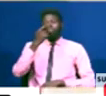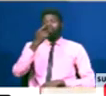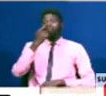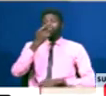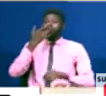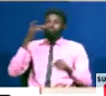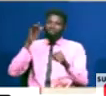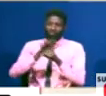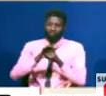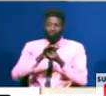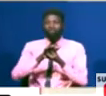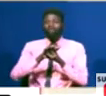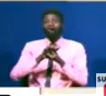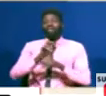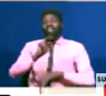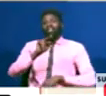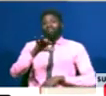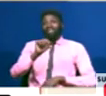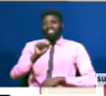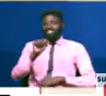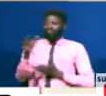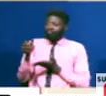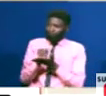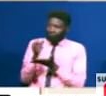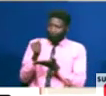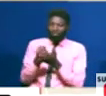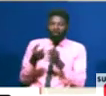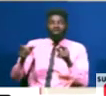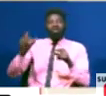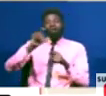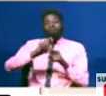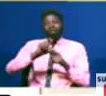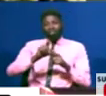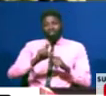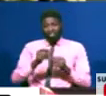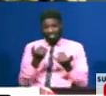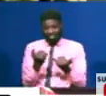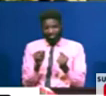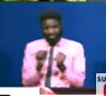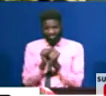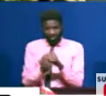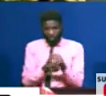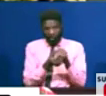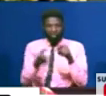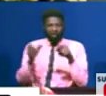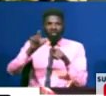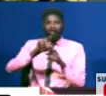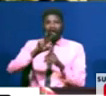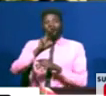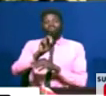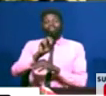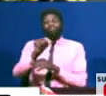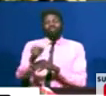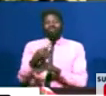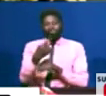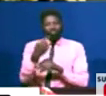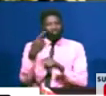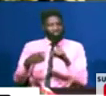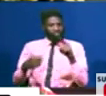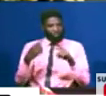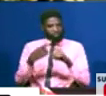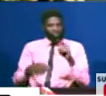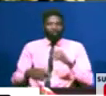vijana wanaojiunga na shirika hilo kutoka 10,000 hadi 20,000 kila mwaka. We want to double the intake of young